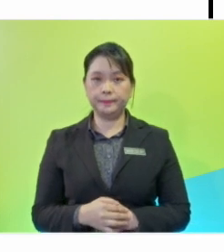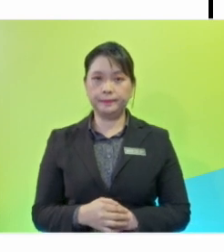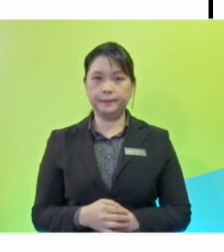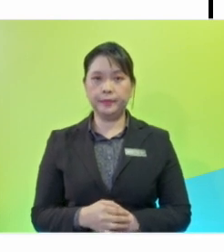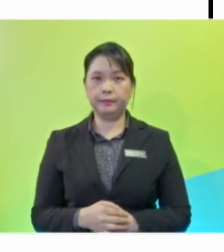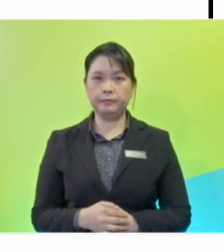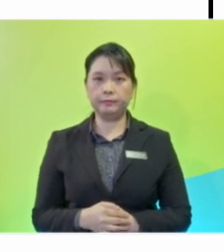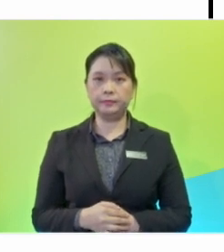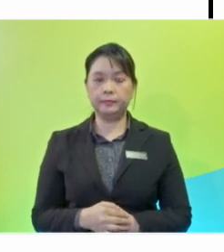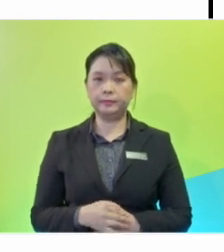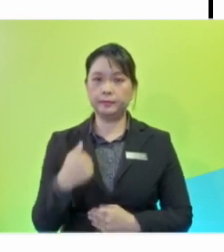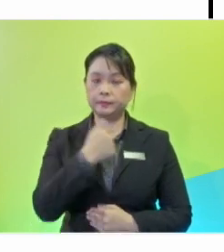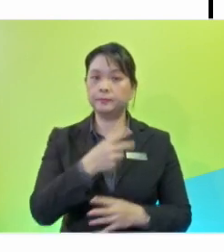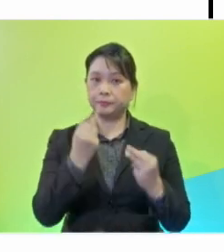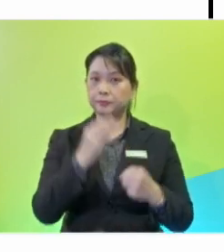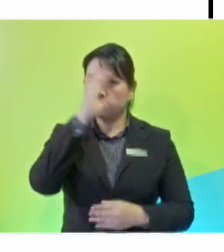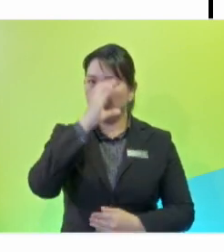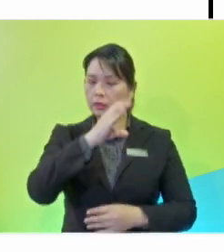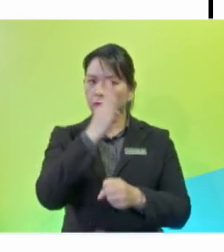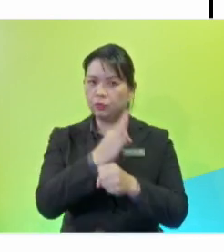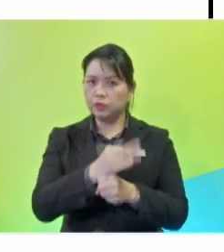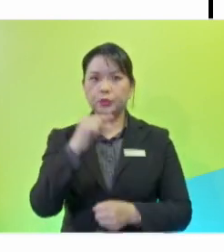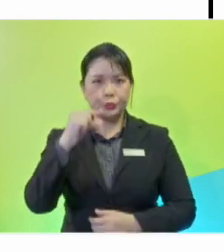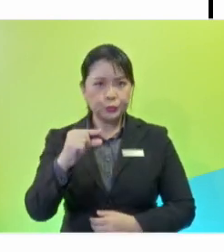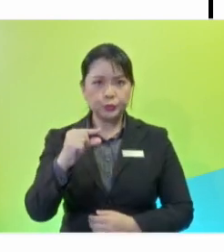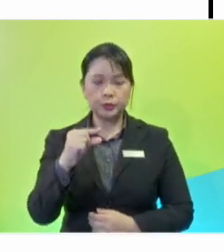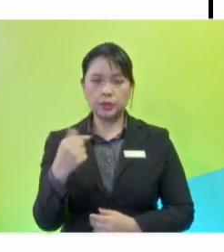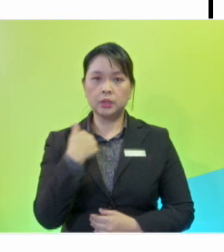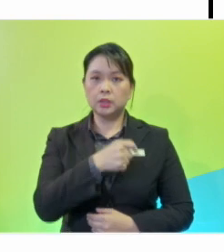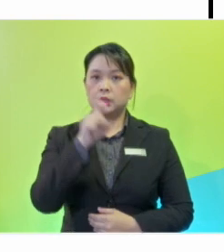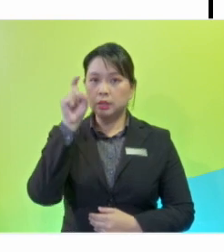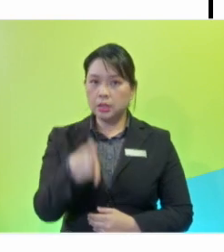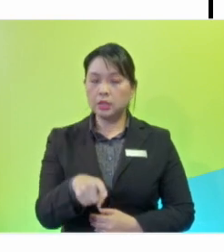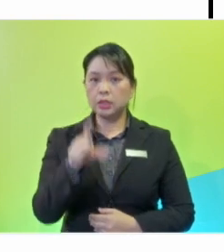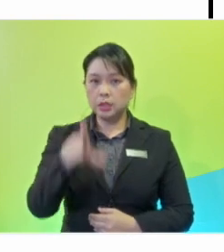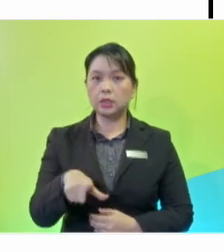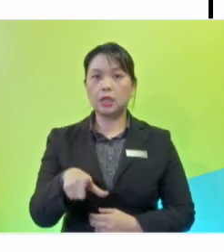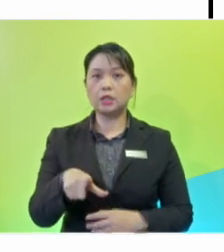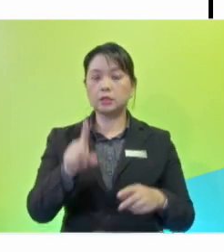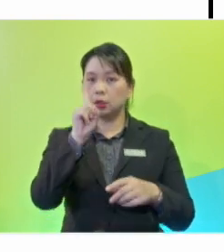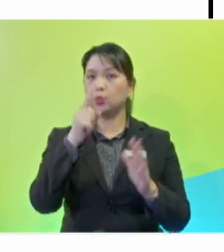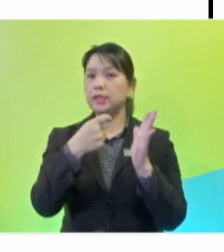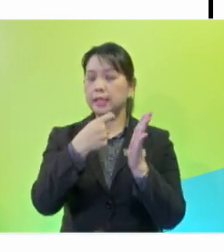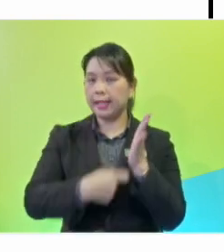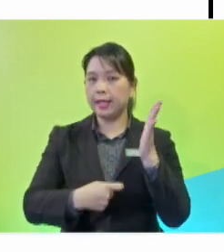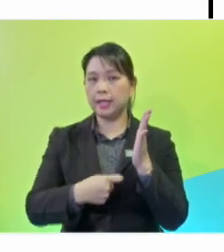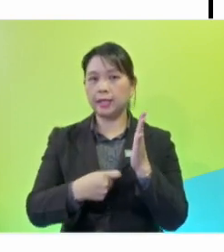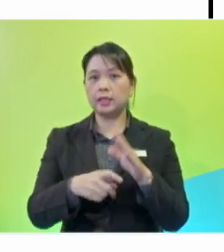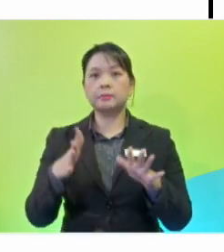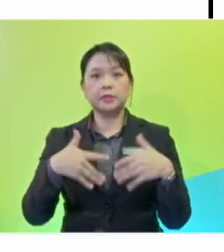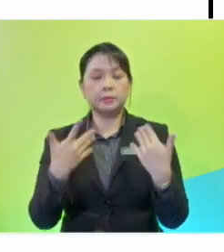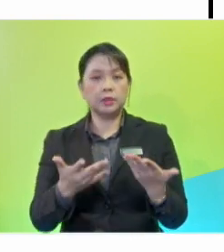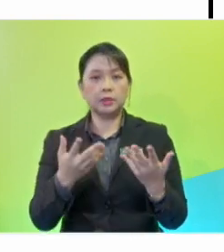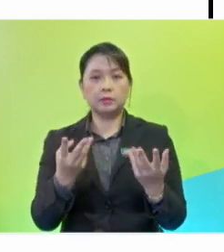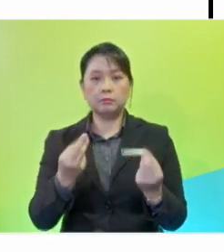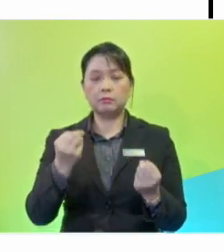efek di mana Kita perlu Letakkan satu nilai di tengah tuh macam mana kita matikan fungsi f maka